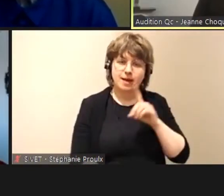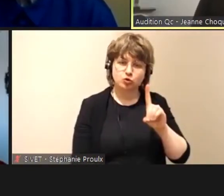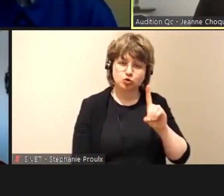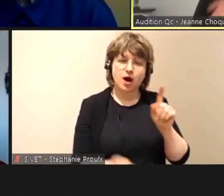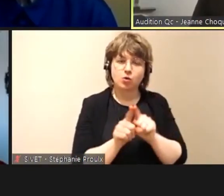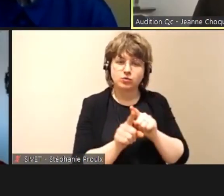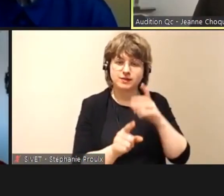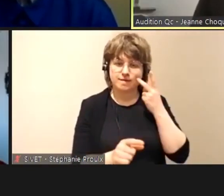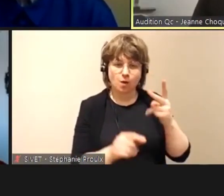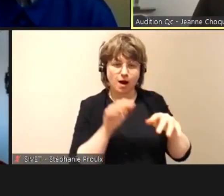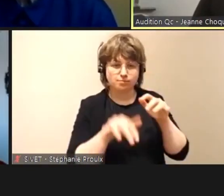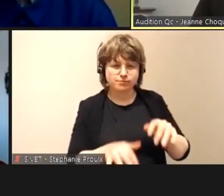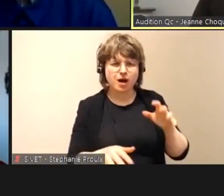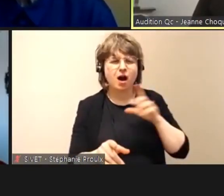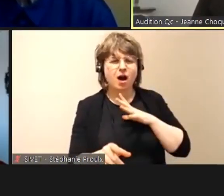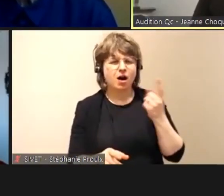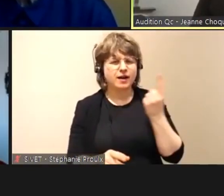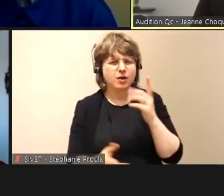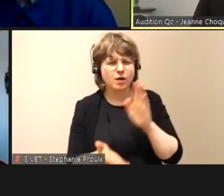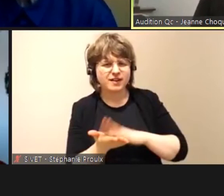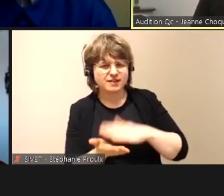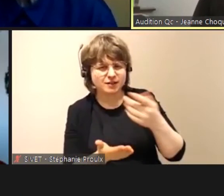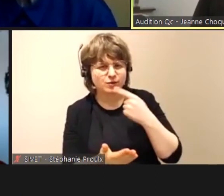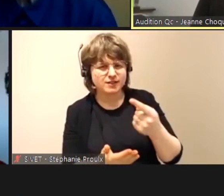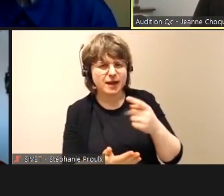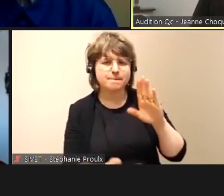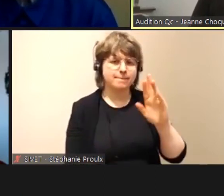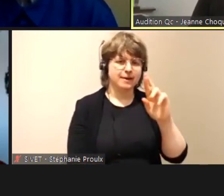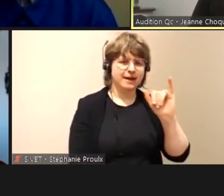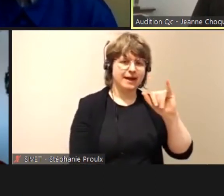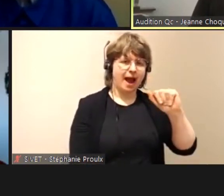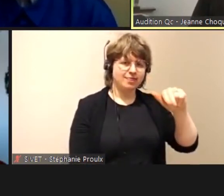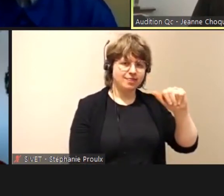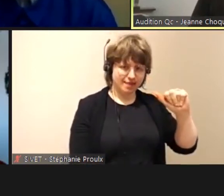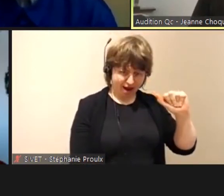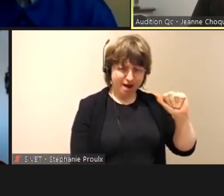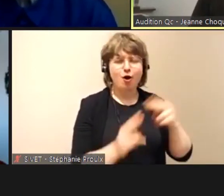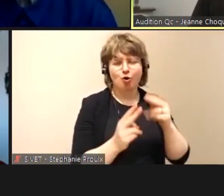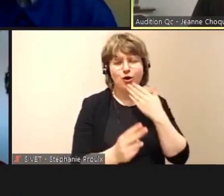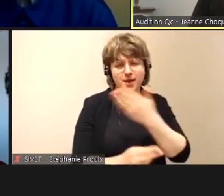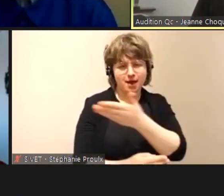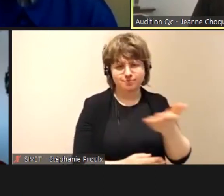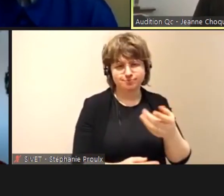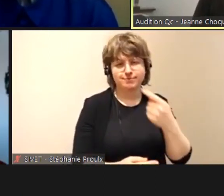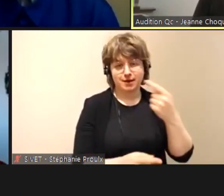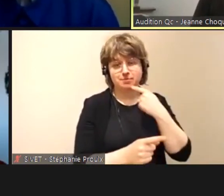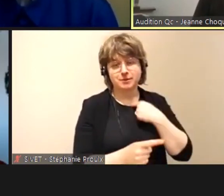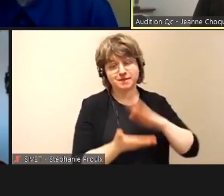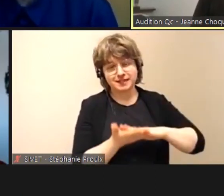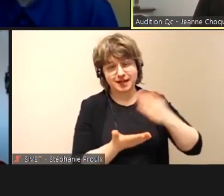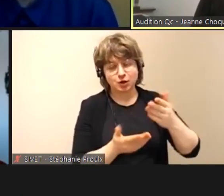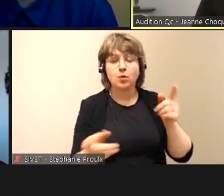écrit. Ben, on a des félicitations de quelqu'un que vous connaissez bien, Adriana, qui vous félicite.